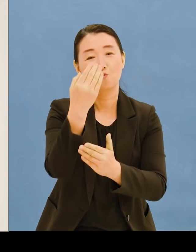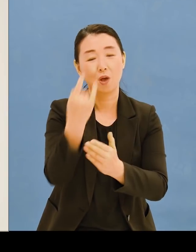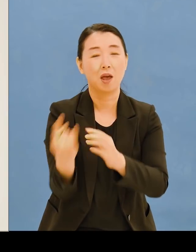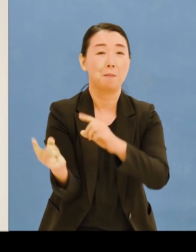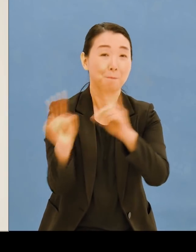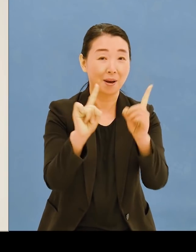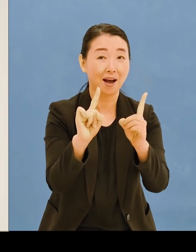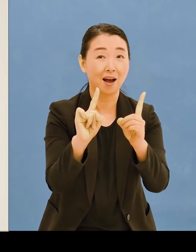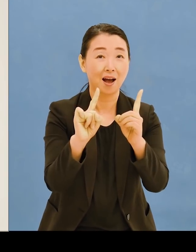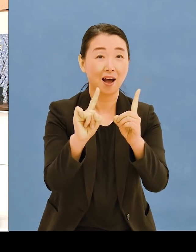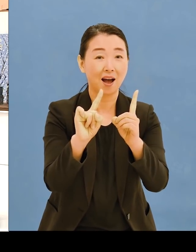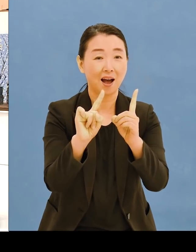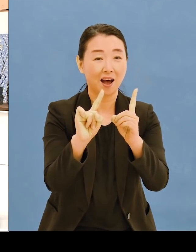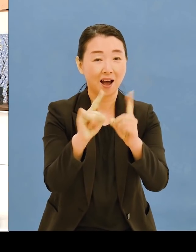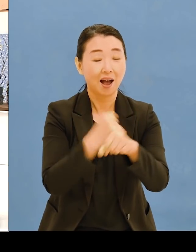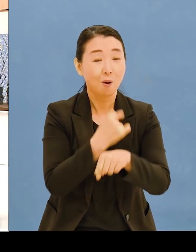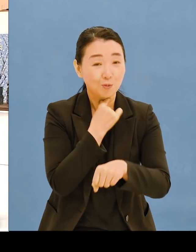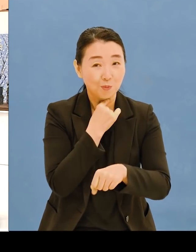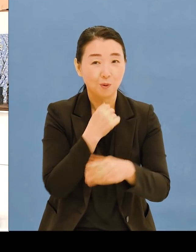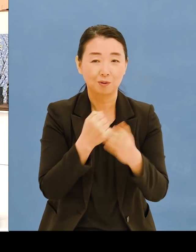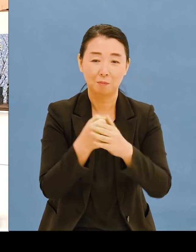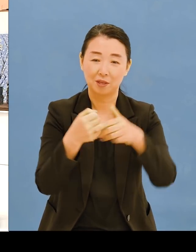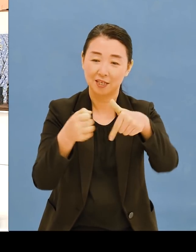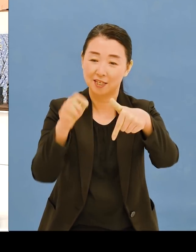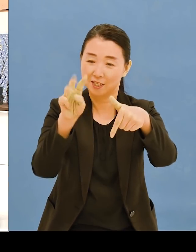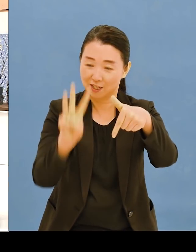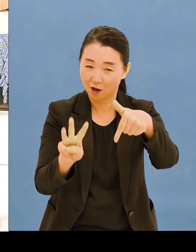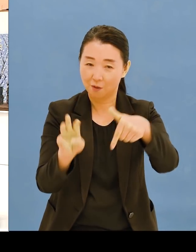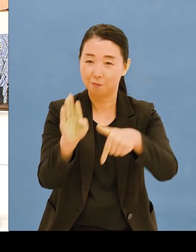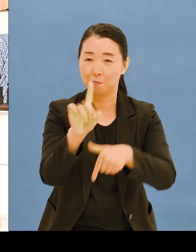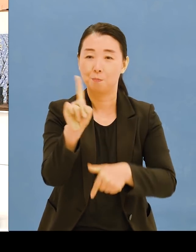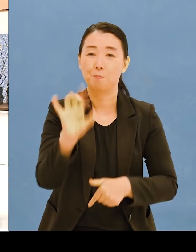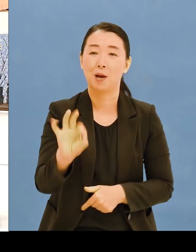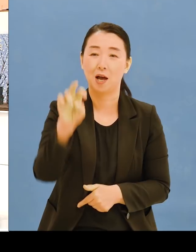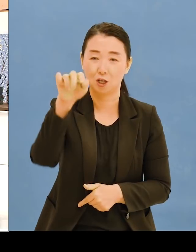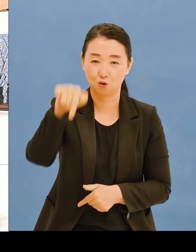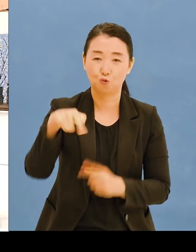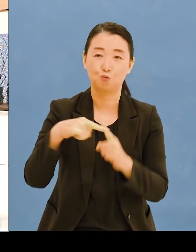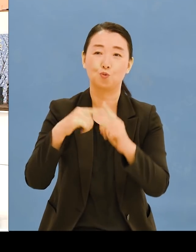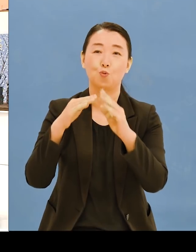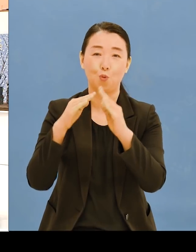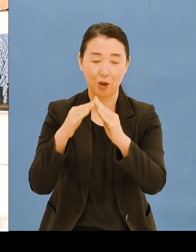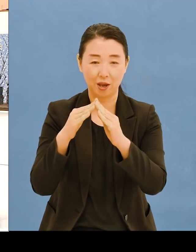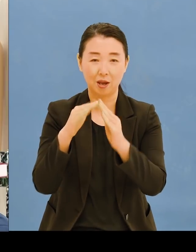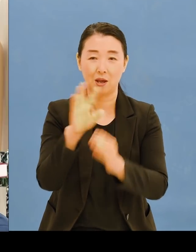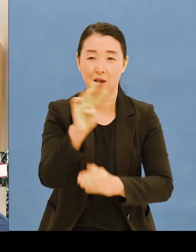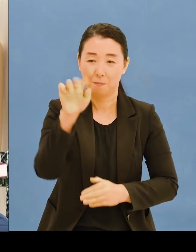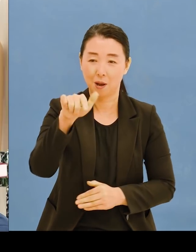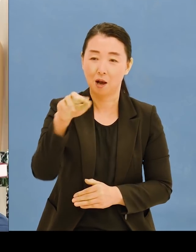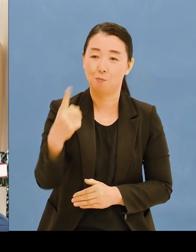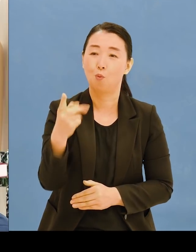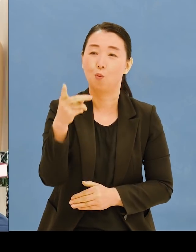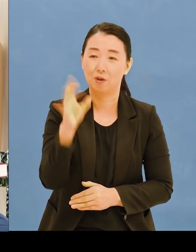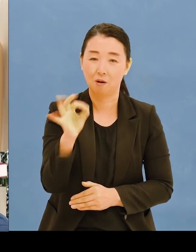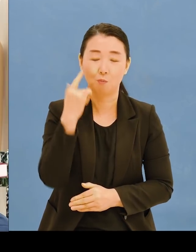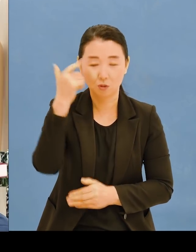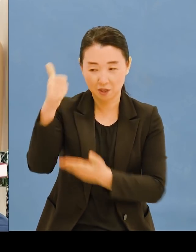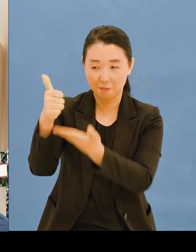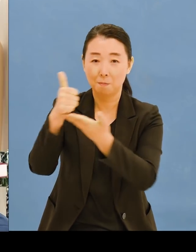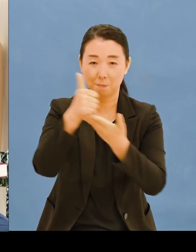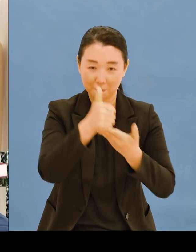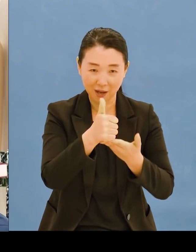되겠다. 이제 그래서 그때 당시에 이제 인천 방주교회에 박보영 목사님이라고 계세요. 네. 박보영 목사님을